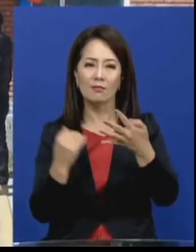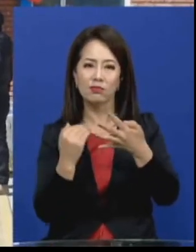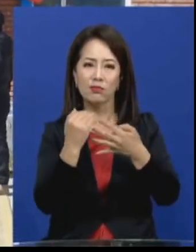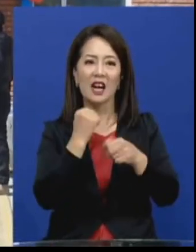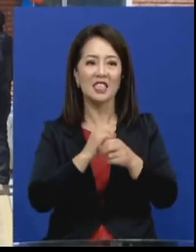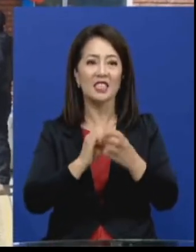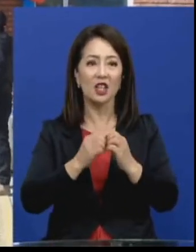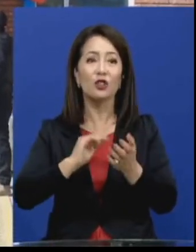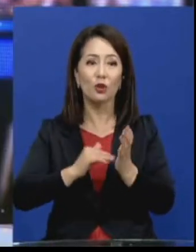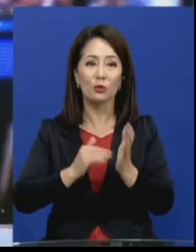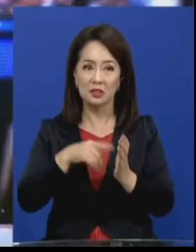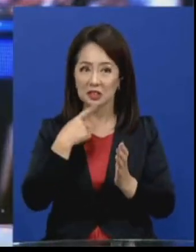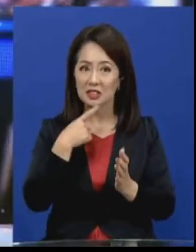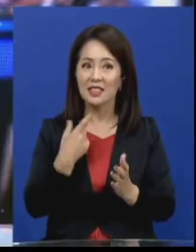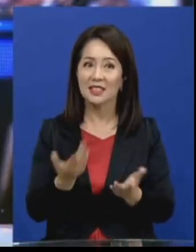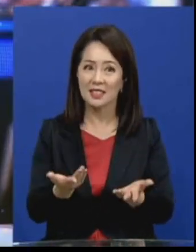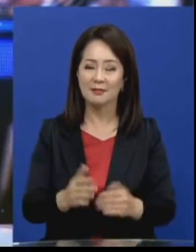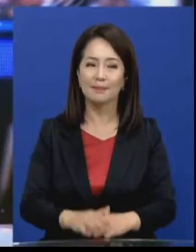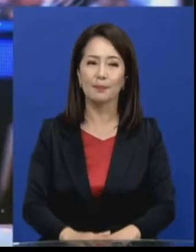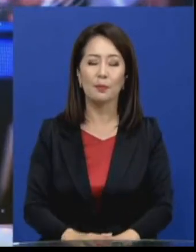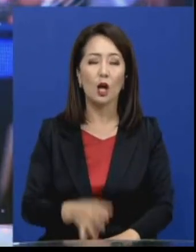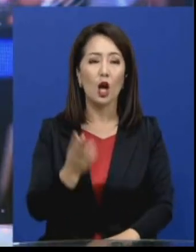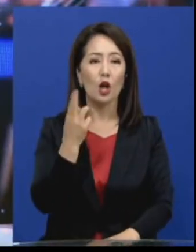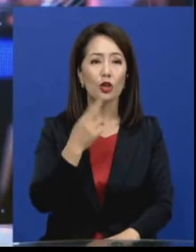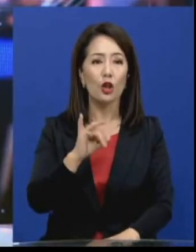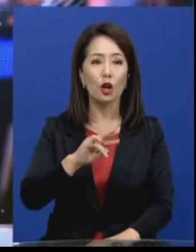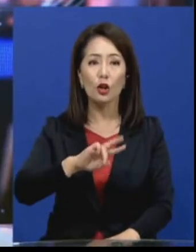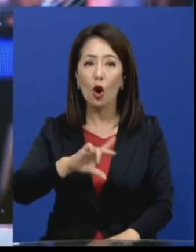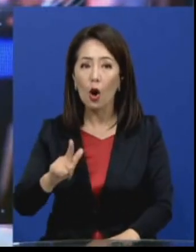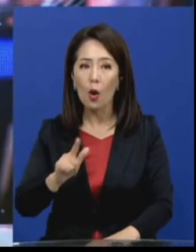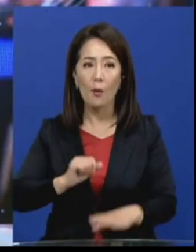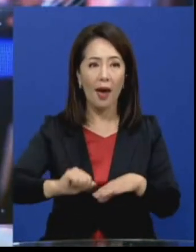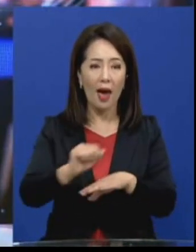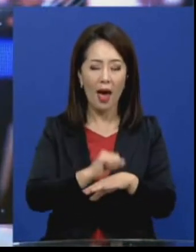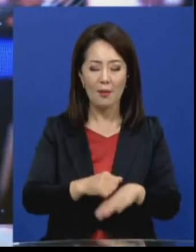байлаа. Дорногов аймгийн Сайн Шанд сумын 2 дугаар багт 1000